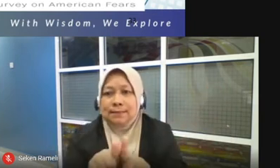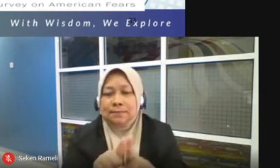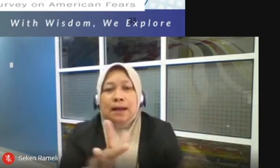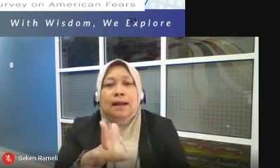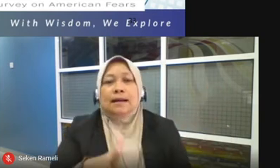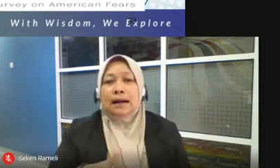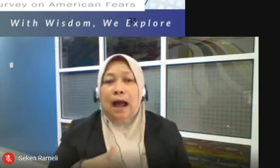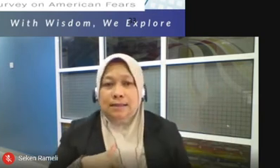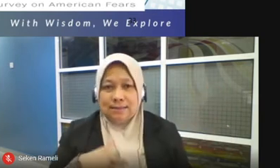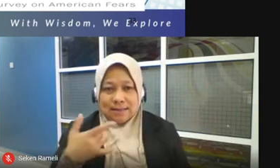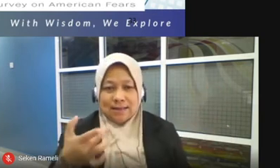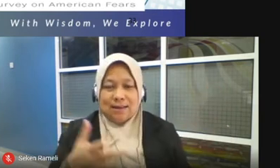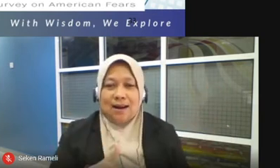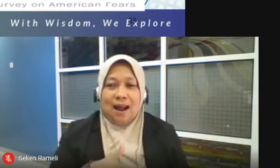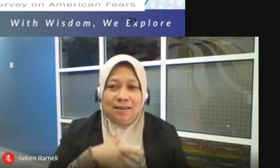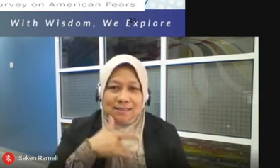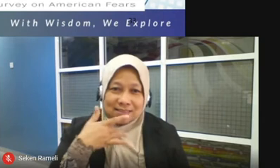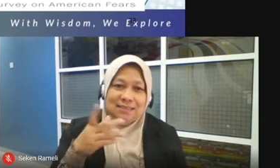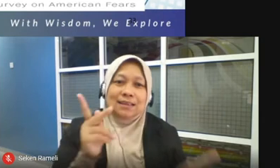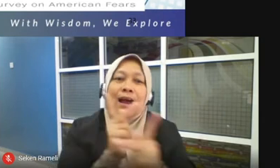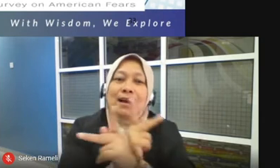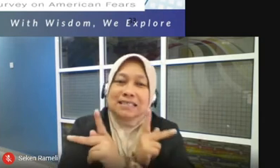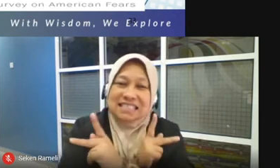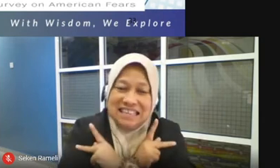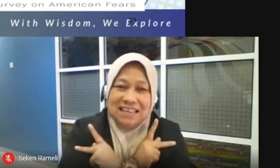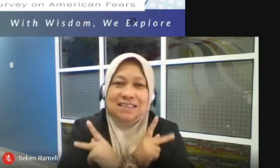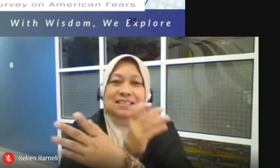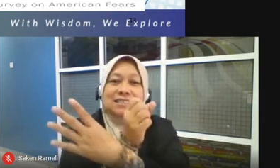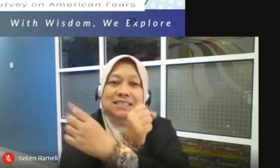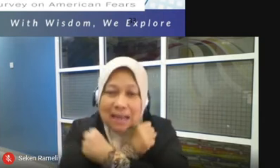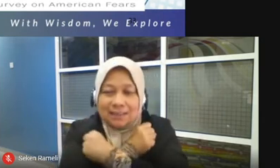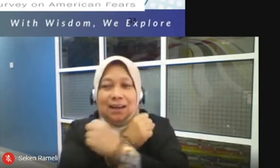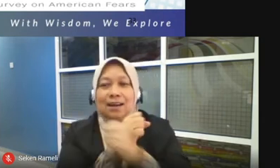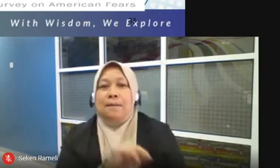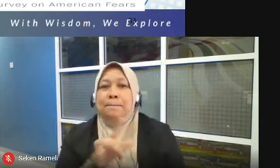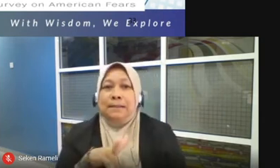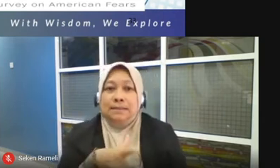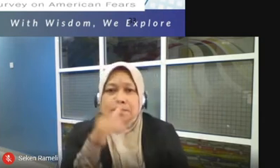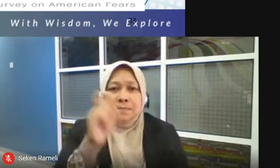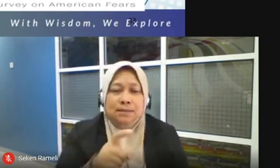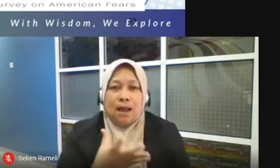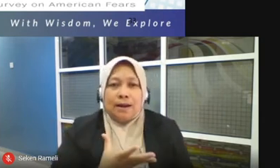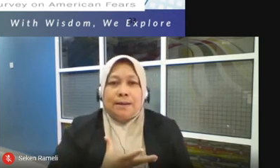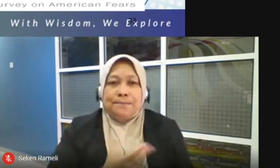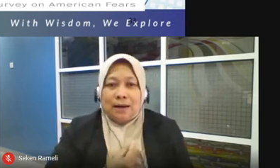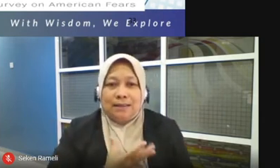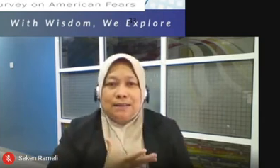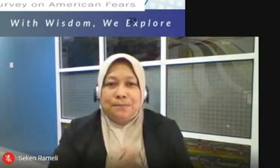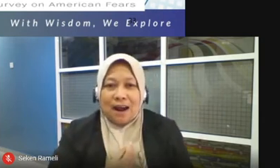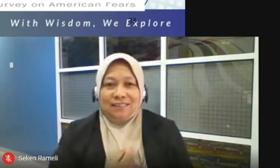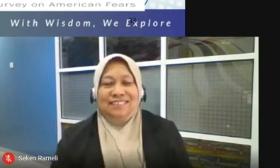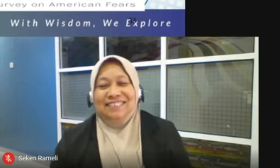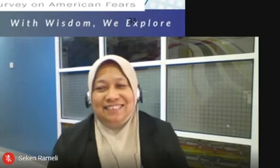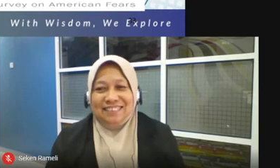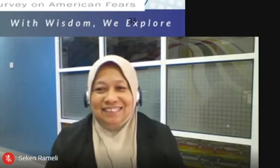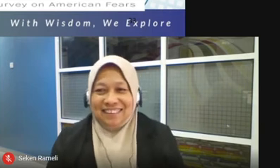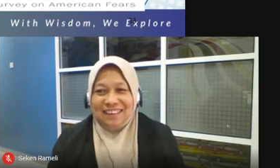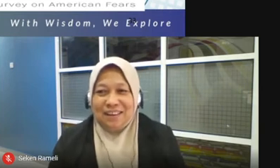rasa kasih sayang. Jadi sebutan huruf tu kena rasa, berdebar-debar.